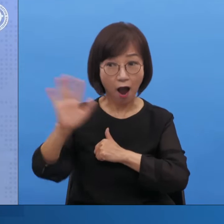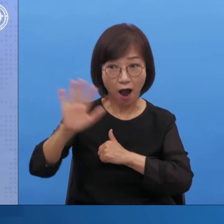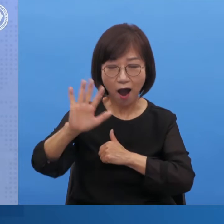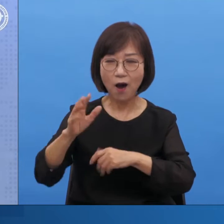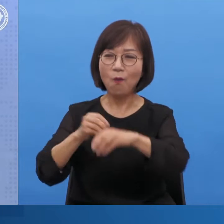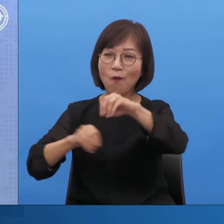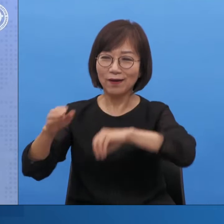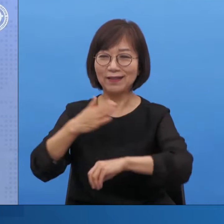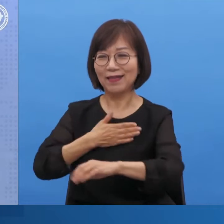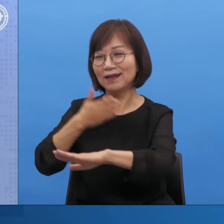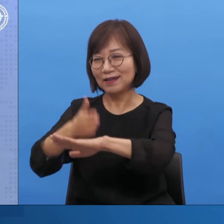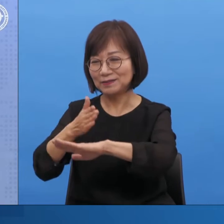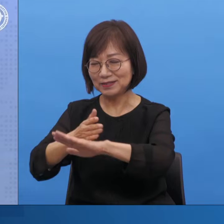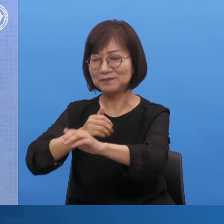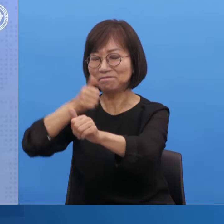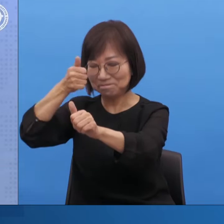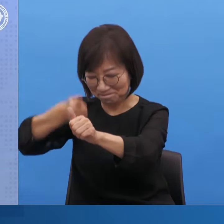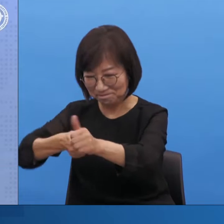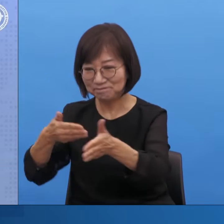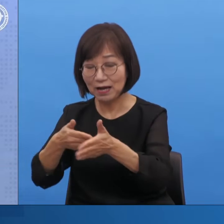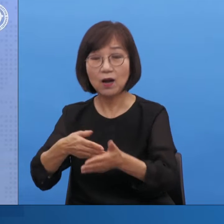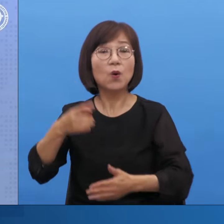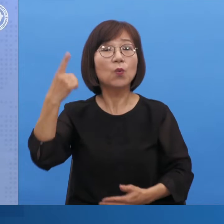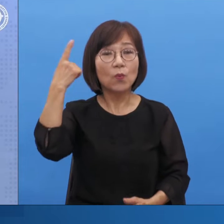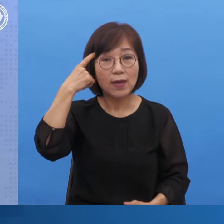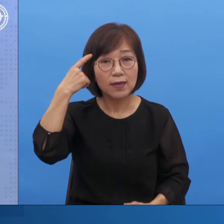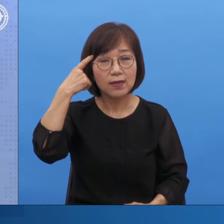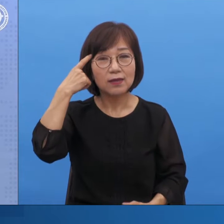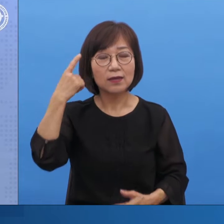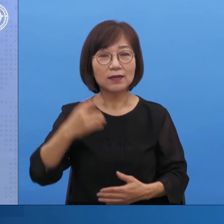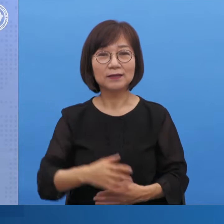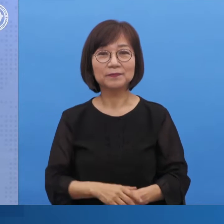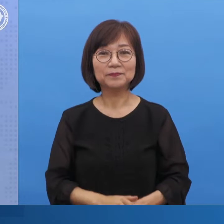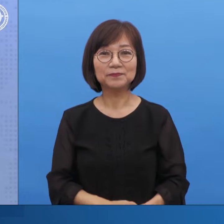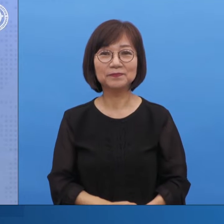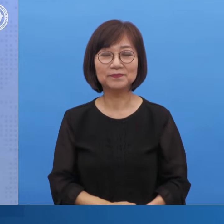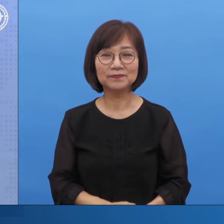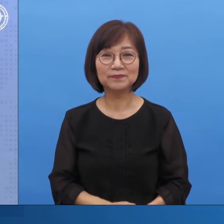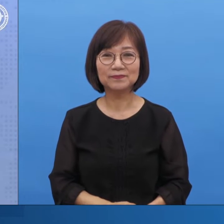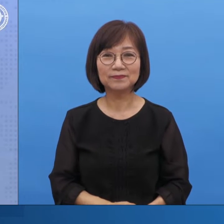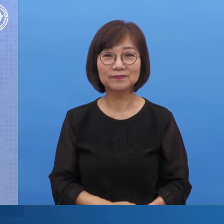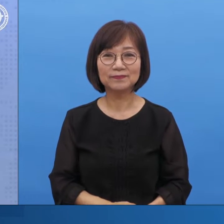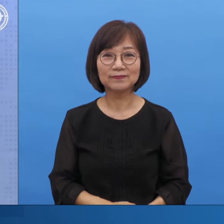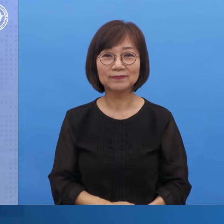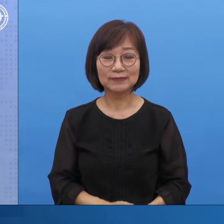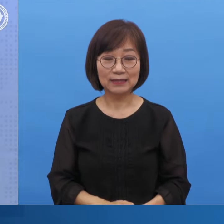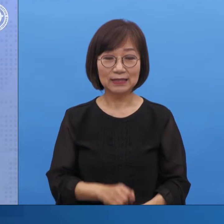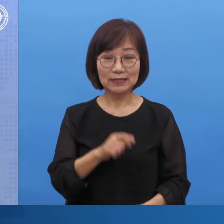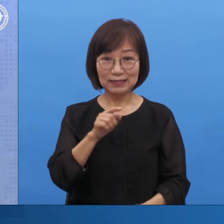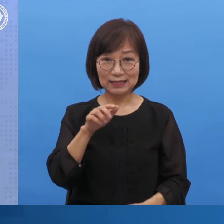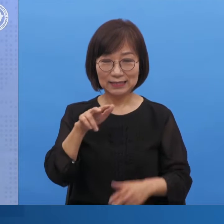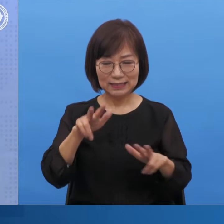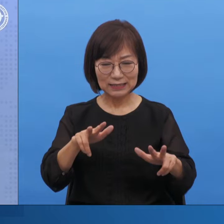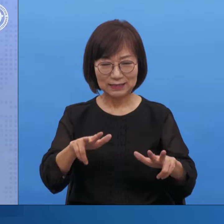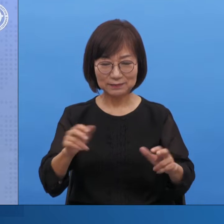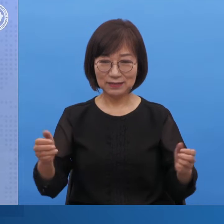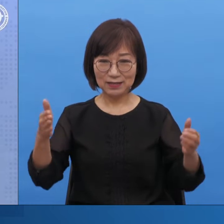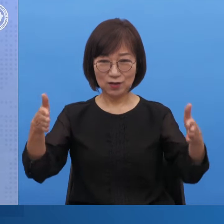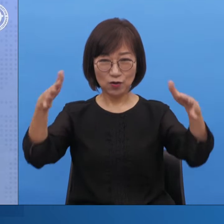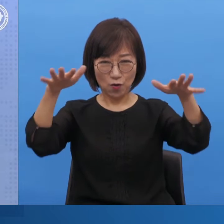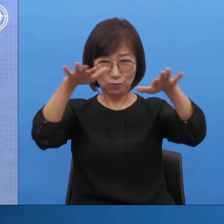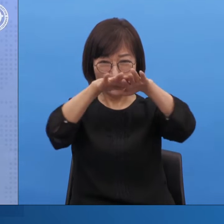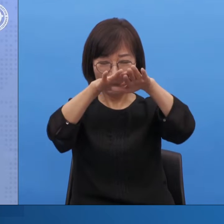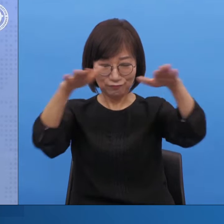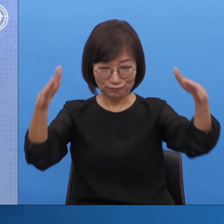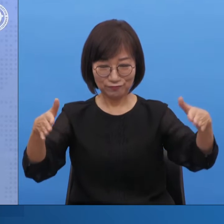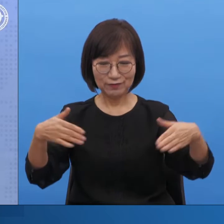very thankful, but actually I thanked him. 왜냐하면요, 우리 이 건물이 우리가 지은 거 아닙니다. 원래 있던 거 우리